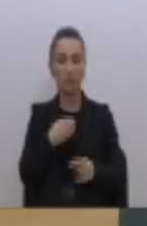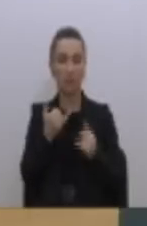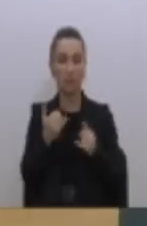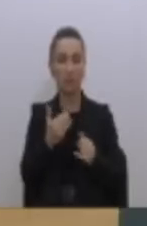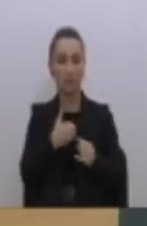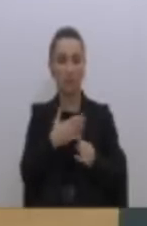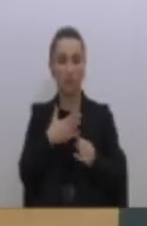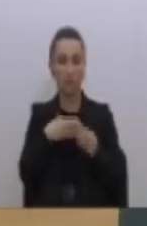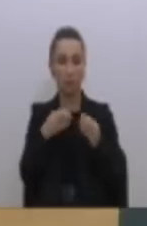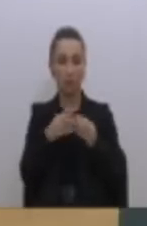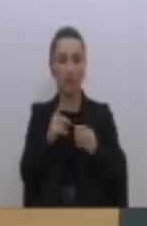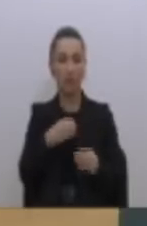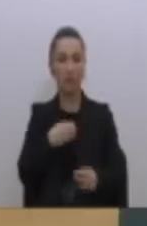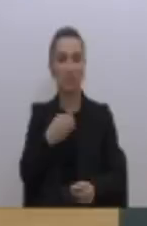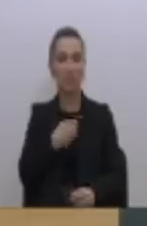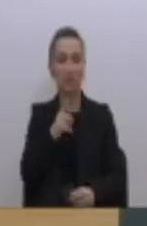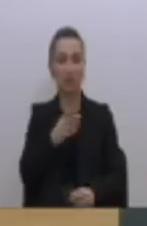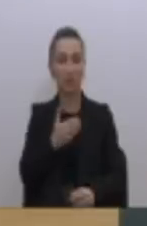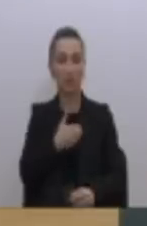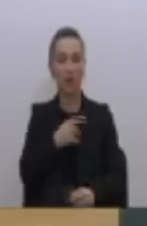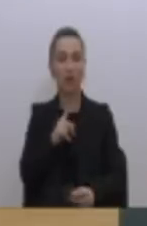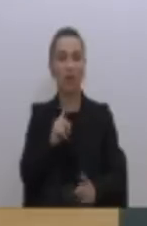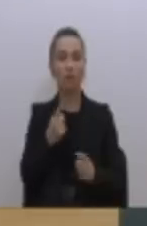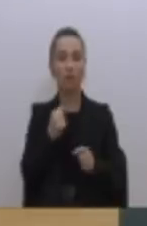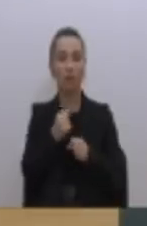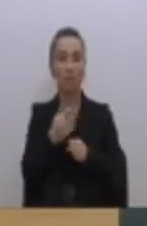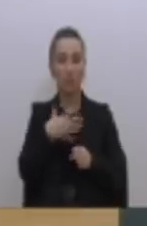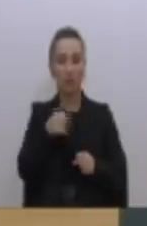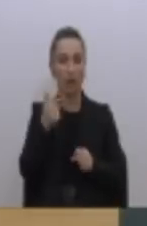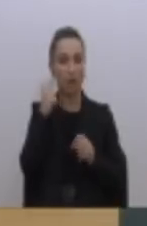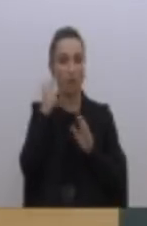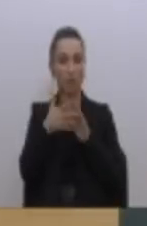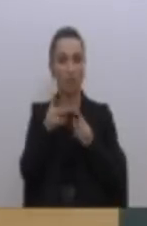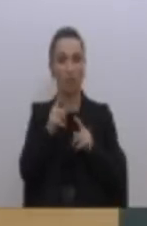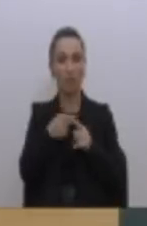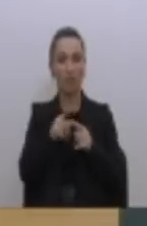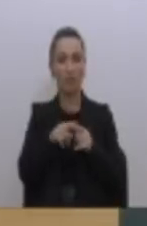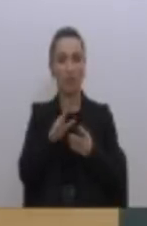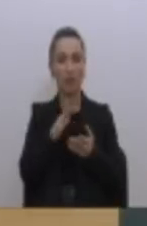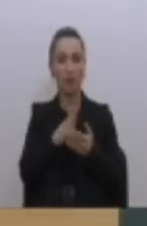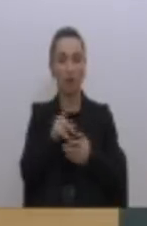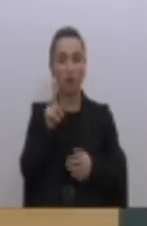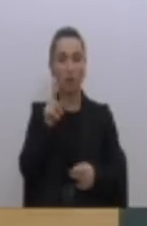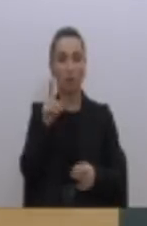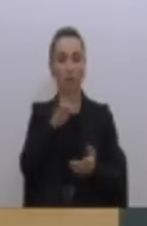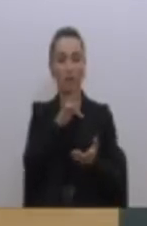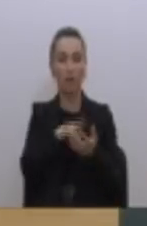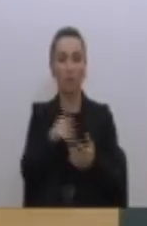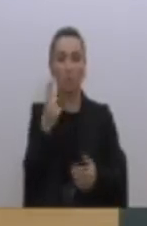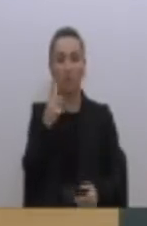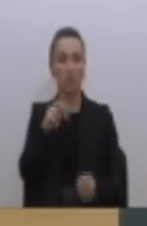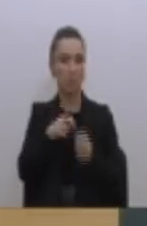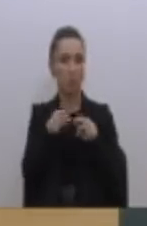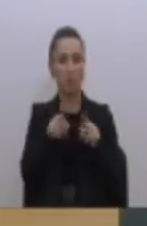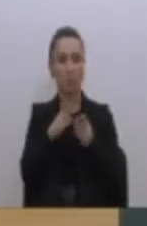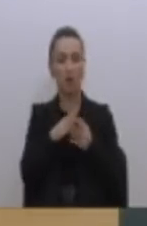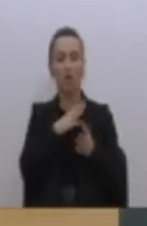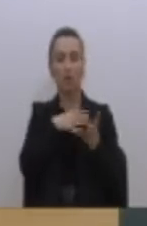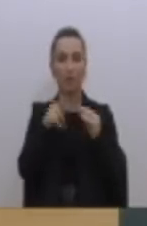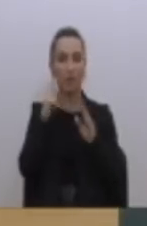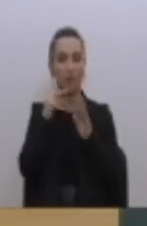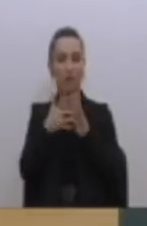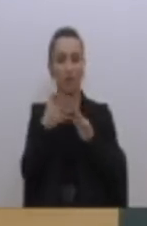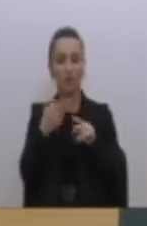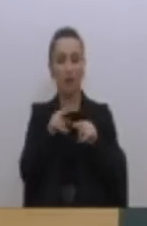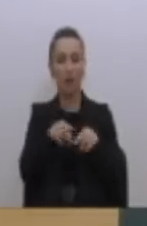ჩვენ ჯგუფს რისი დაზღვევა გვინდა, ეს რატო გავაკეთეთ? ჩვენ ძალიან კარგად გვესმის, რომ ეს არ არის ჩვენი ქვეყნის ნომერ პირველი პრობლემა. ჩვენ გვესმის, რომ